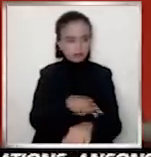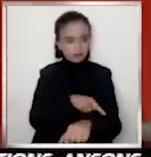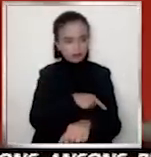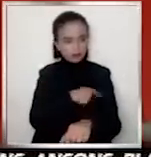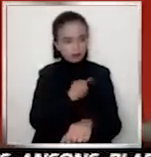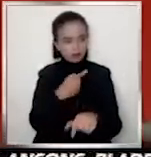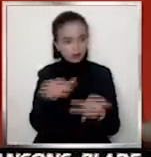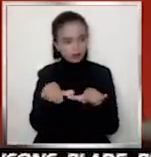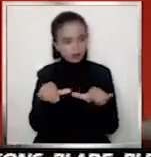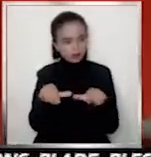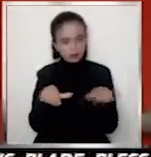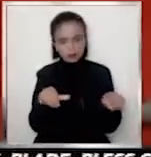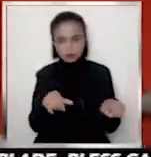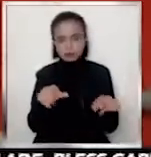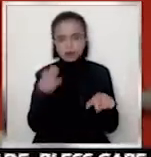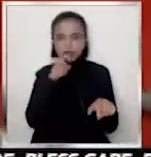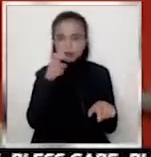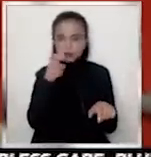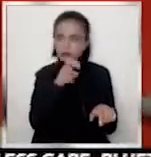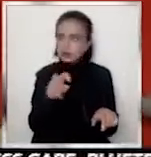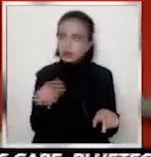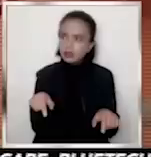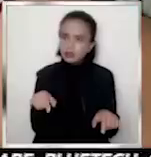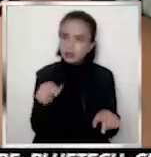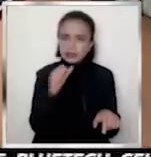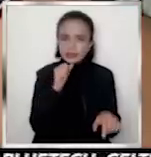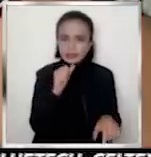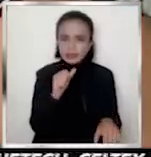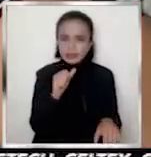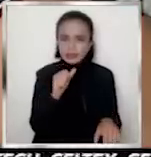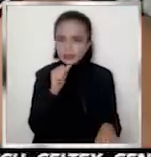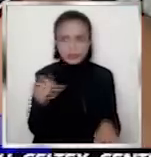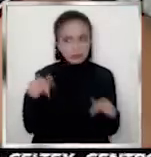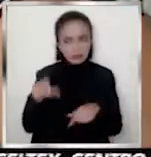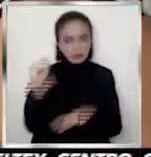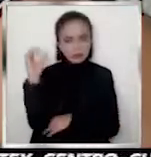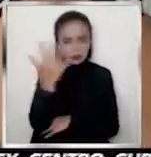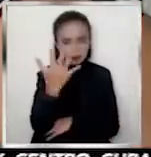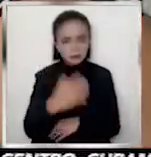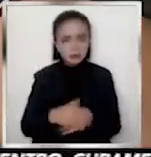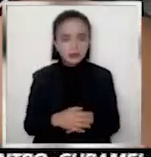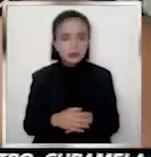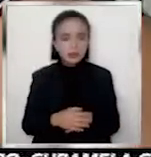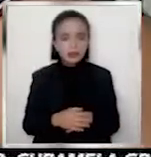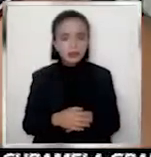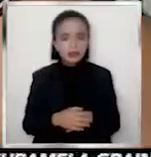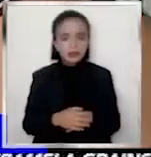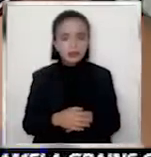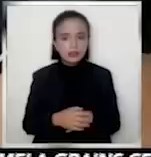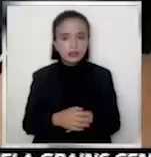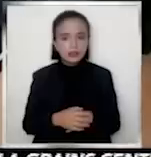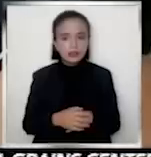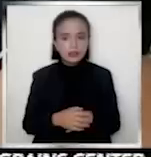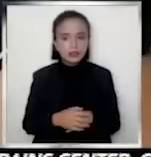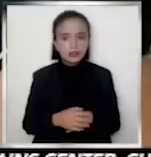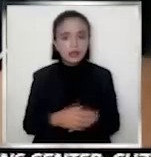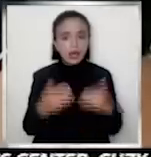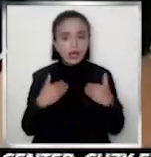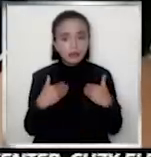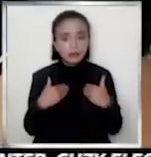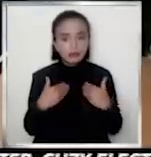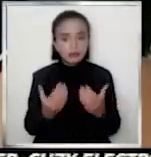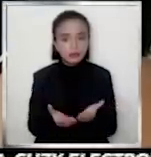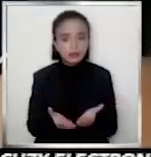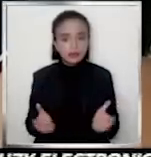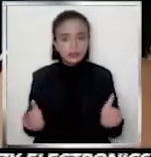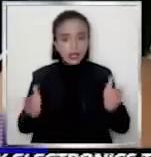to ano. Gubat. Meron daw babaeng may bit-bit na sako. Nakawala yung